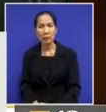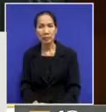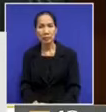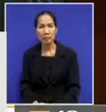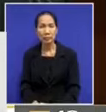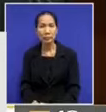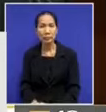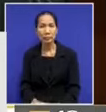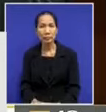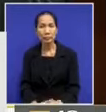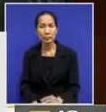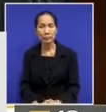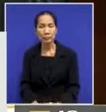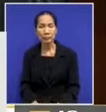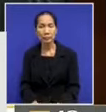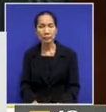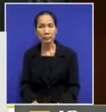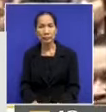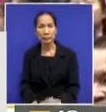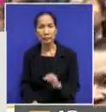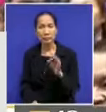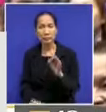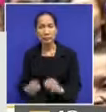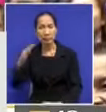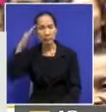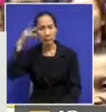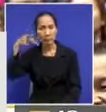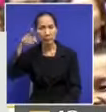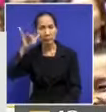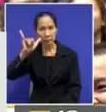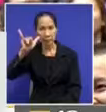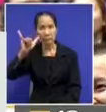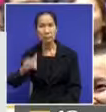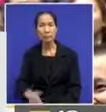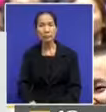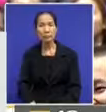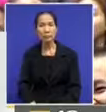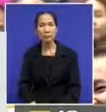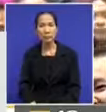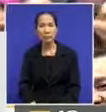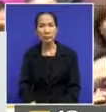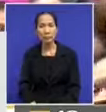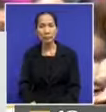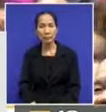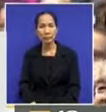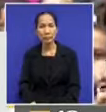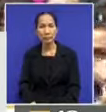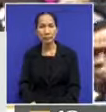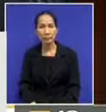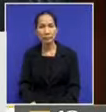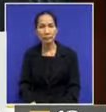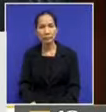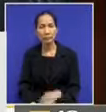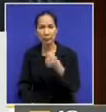นายกรุงศรีวิไลสุทินเอื้อง ท่านพลเอกประยุทธ์จันทร์โอชาครับผม